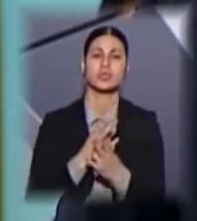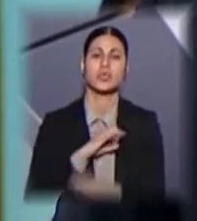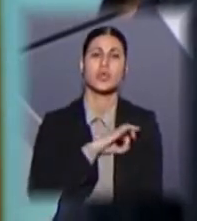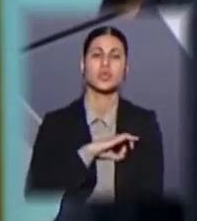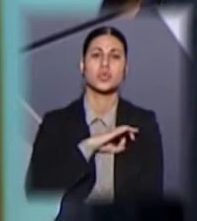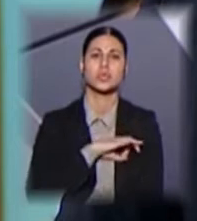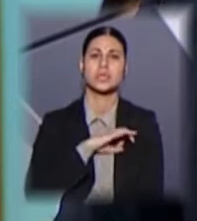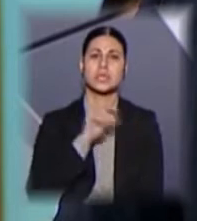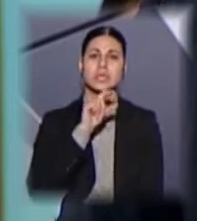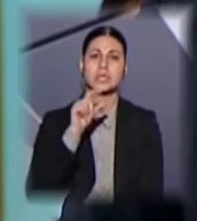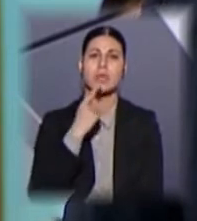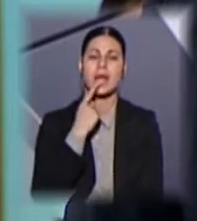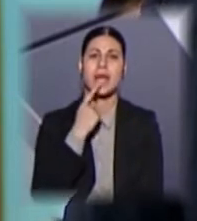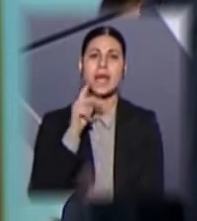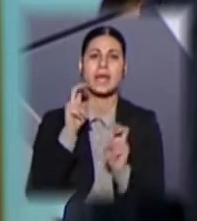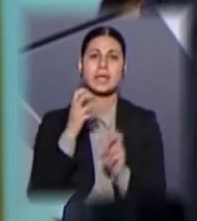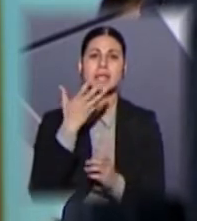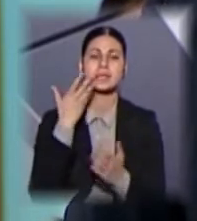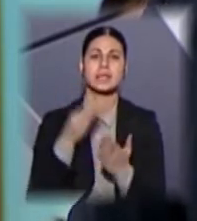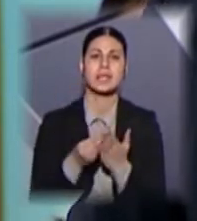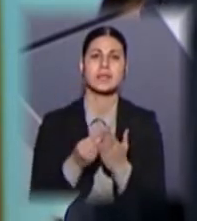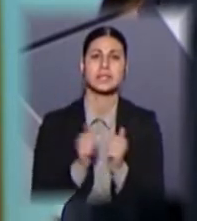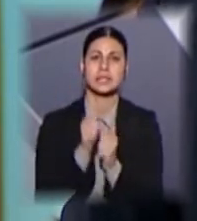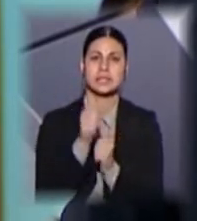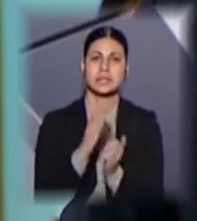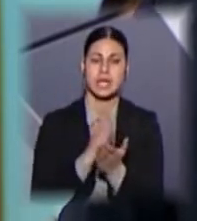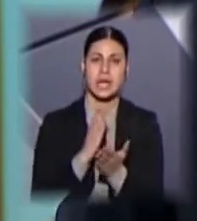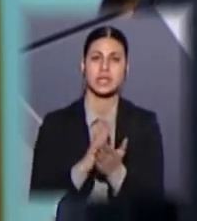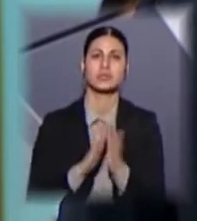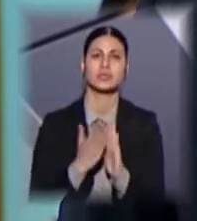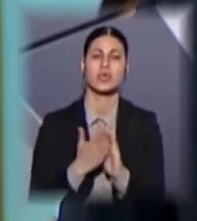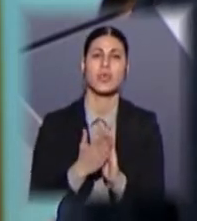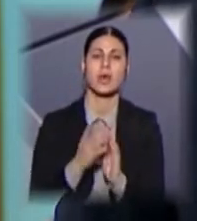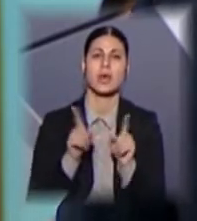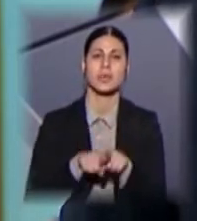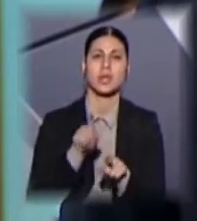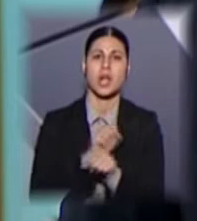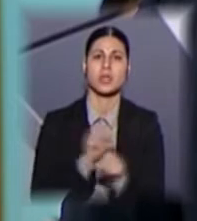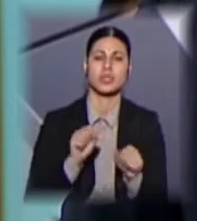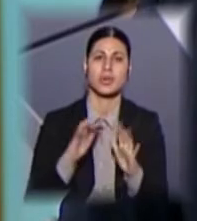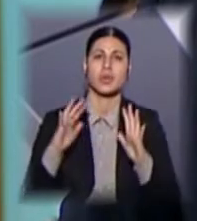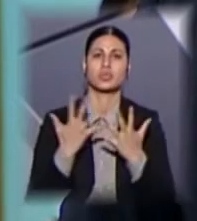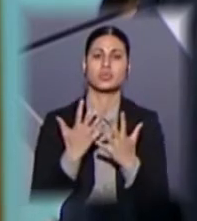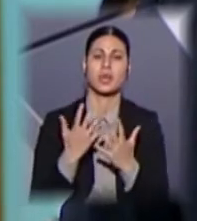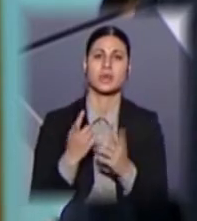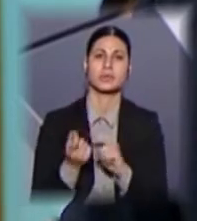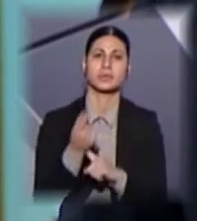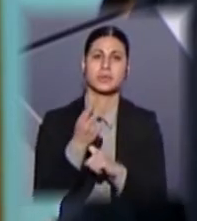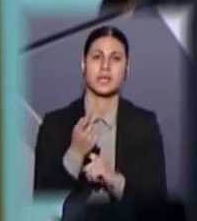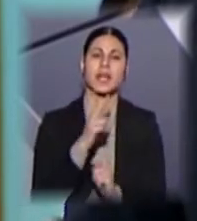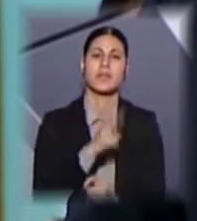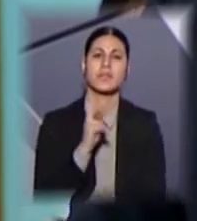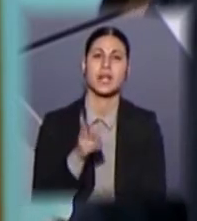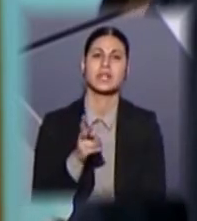იურიდიულ, ასე ვთქვათ, ენაზე თავისი წინაპირობები აქვს, პრინციპები აქვს. ეს არ შეიძლება უცებ სპონტანურად გაჩნდეს, ან